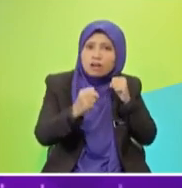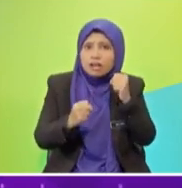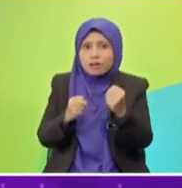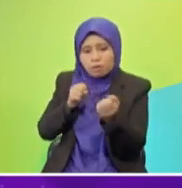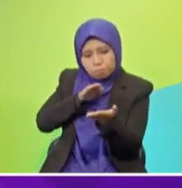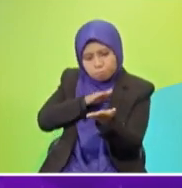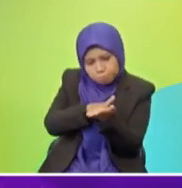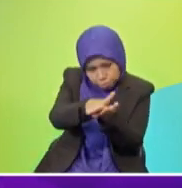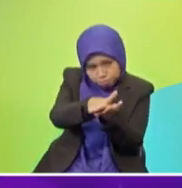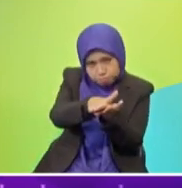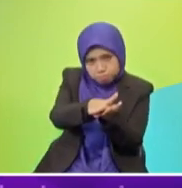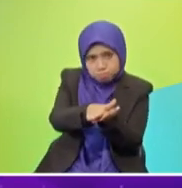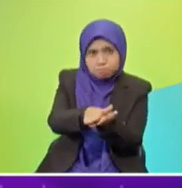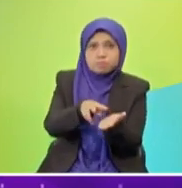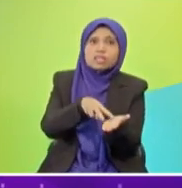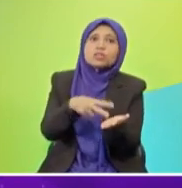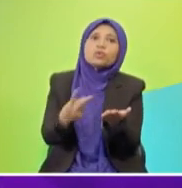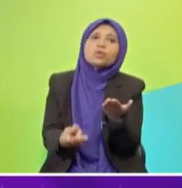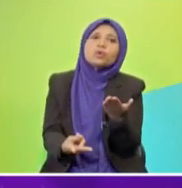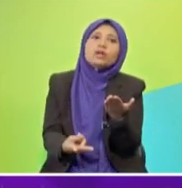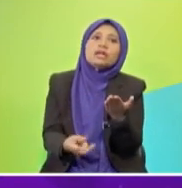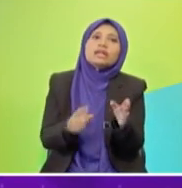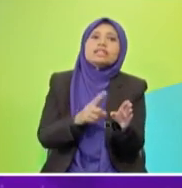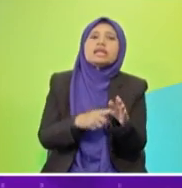sebab bila di luar kita